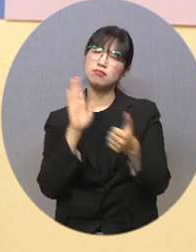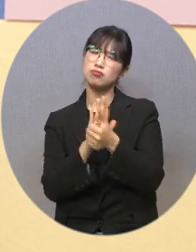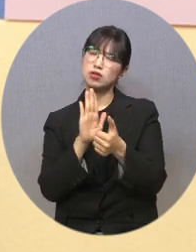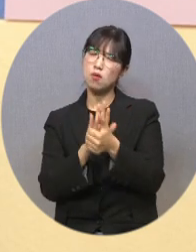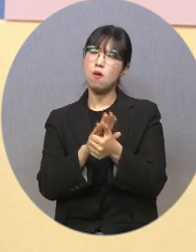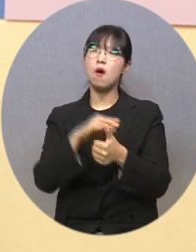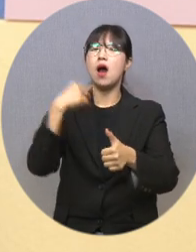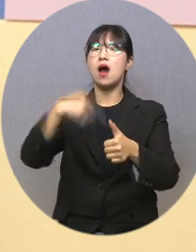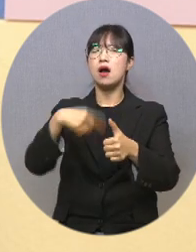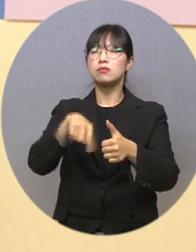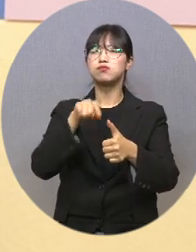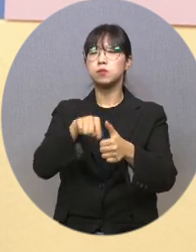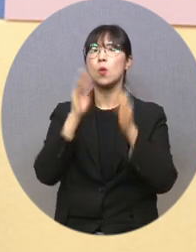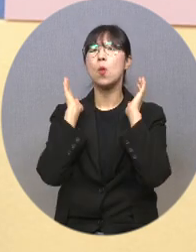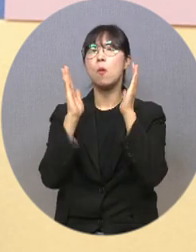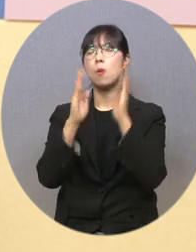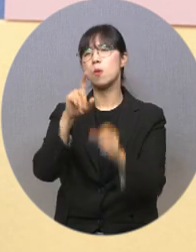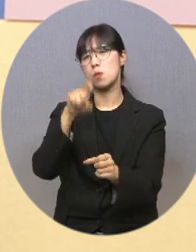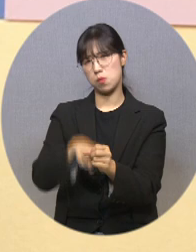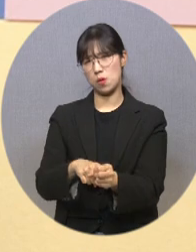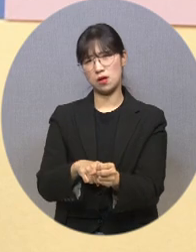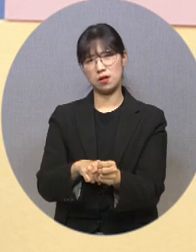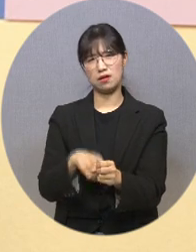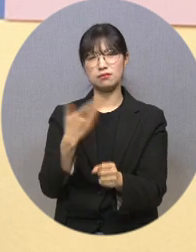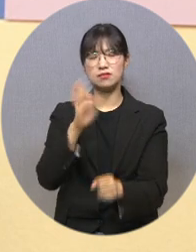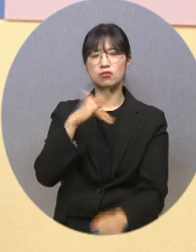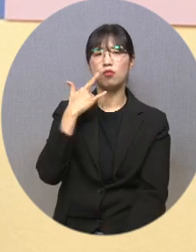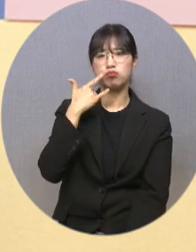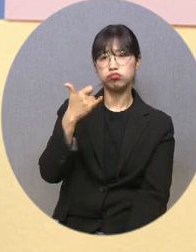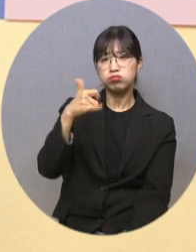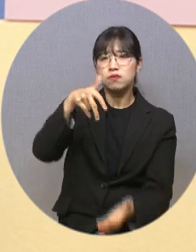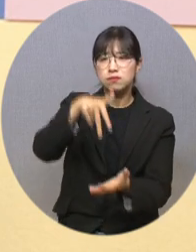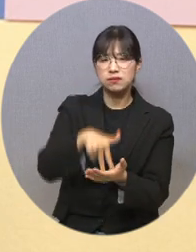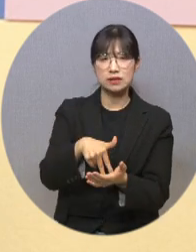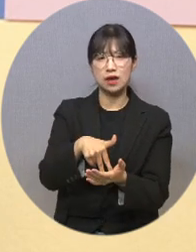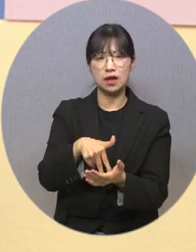아닌데라는 생각을 했었는데 이제 부모들은 그런 생각을 하는 거죠.